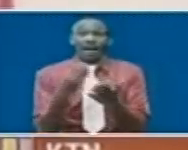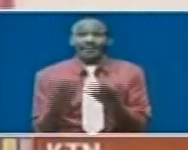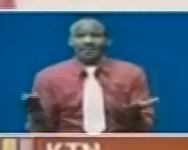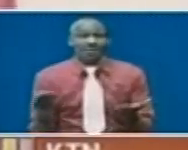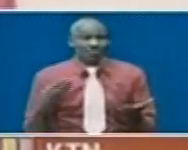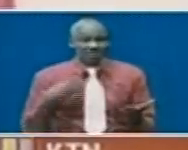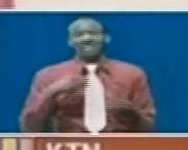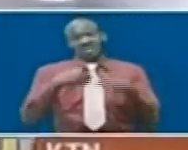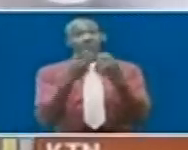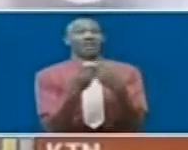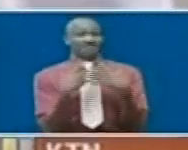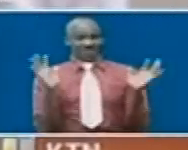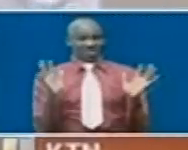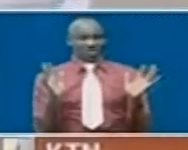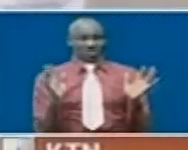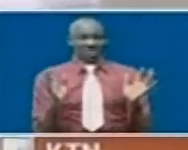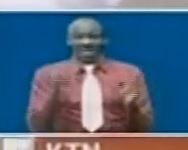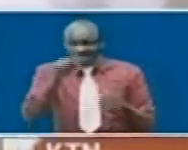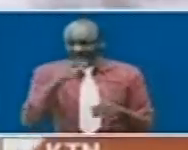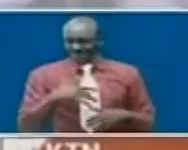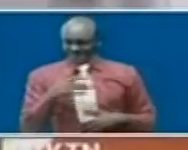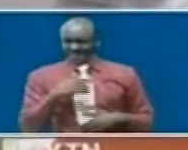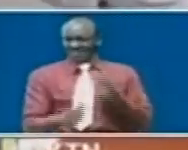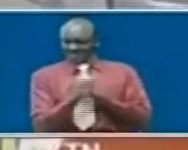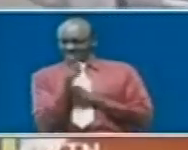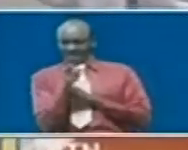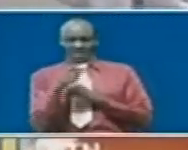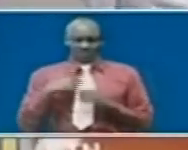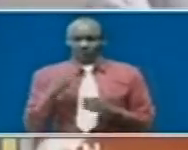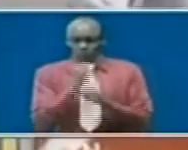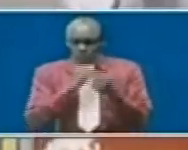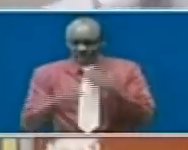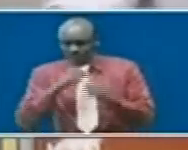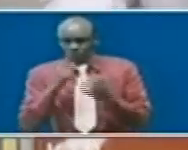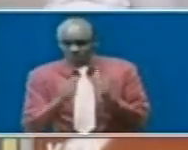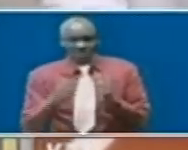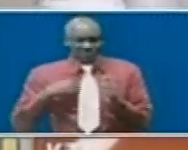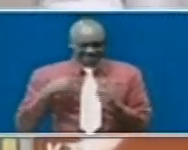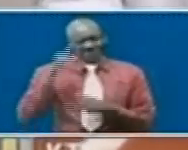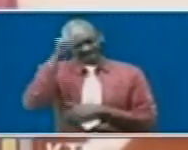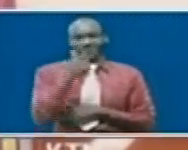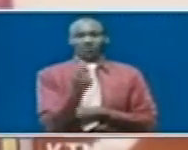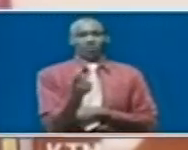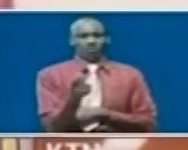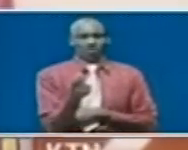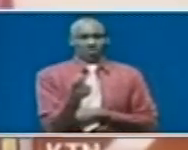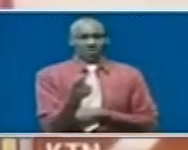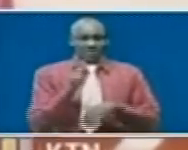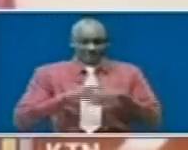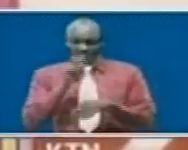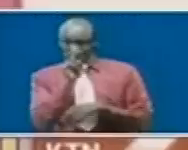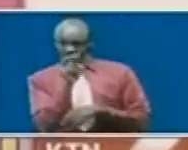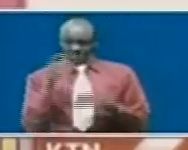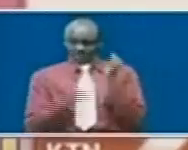nilikuwa nayo nikawapatia. Na alipohisi hali ya hatari alichukua hatua na kutumia ujanja wake. Wakani lisenzi wani